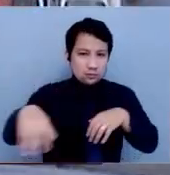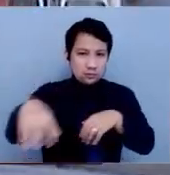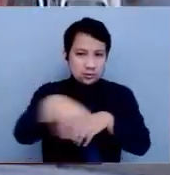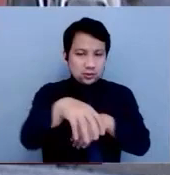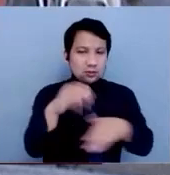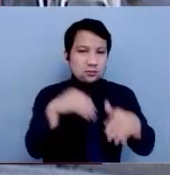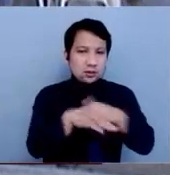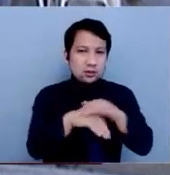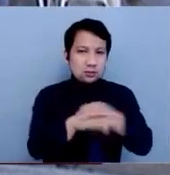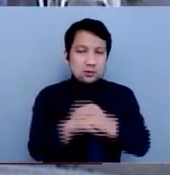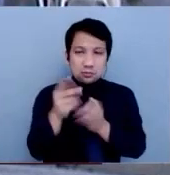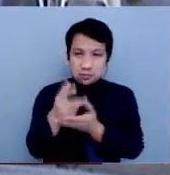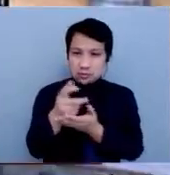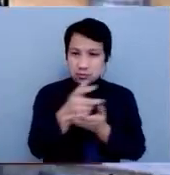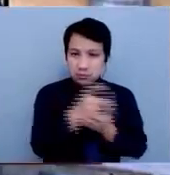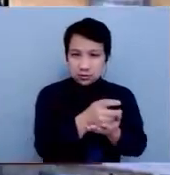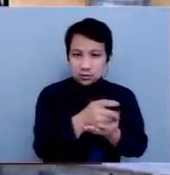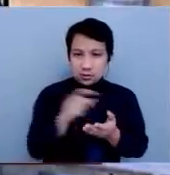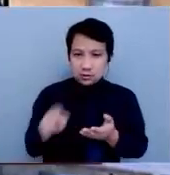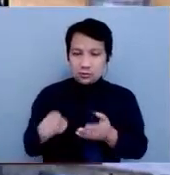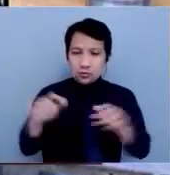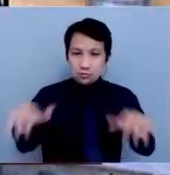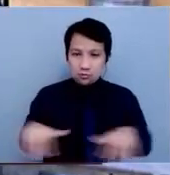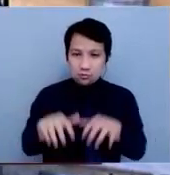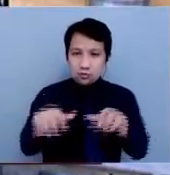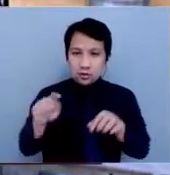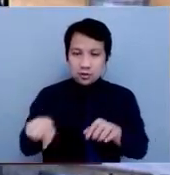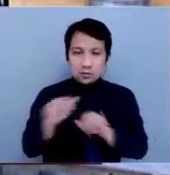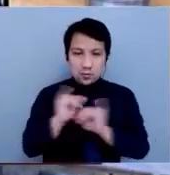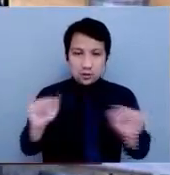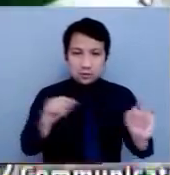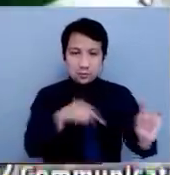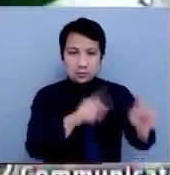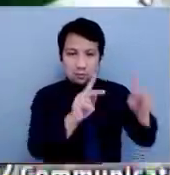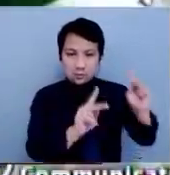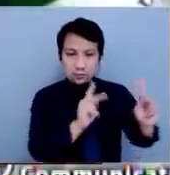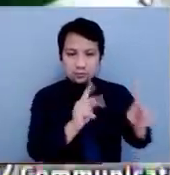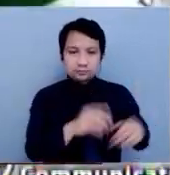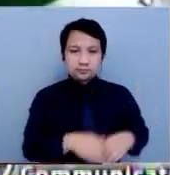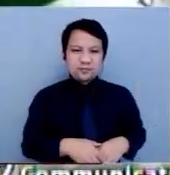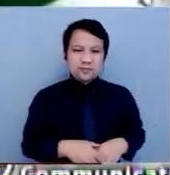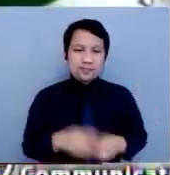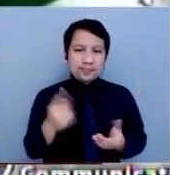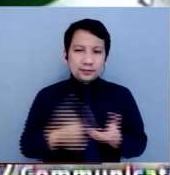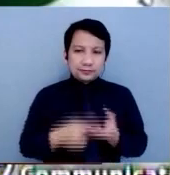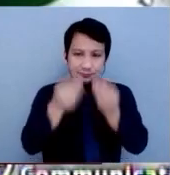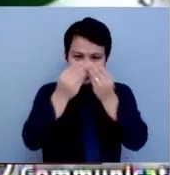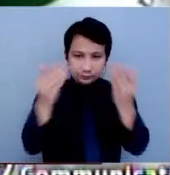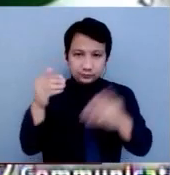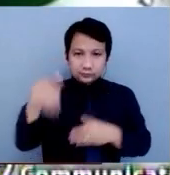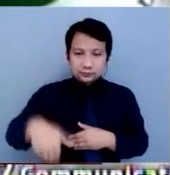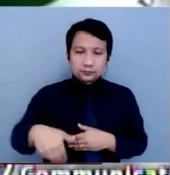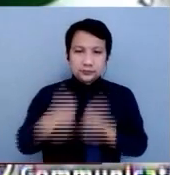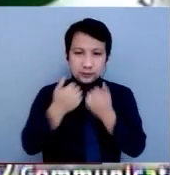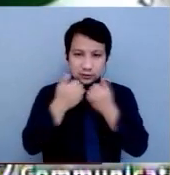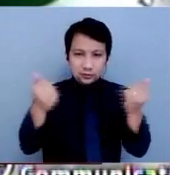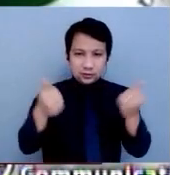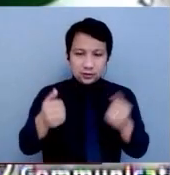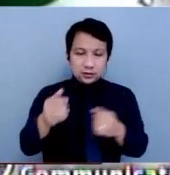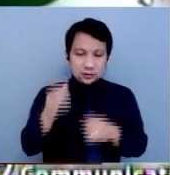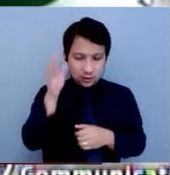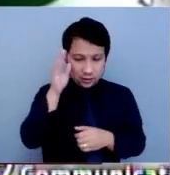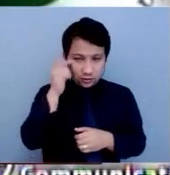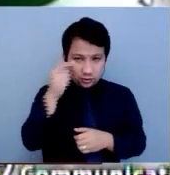na bakunahan lalo sa mga naghahanap buhay gaya nila. Sa Talk to the People kagabi, inanunsyo ni Vaccine Sir